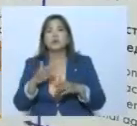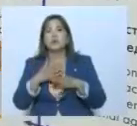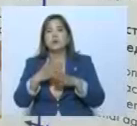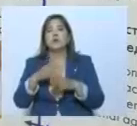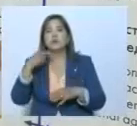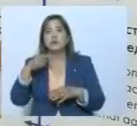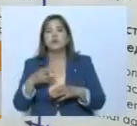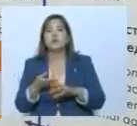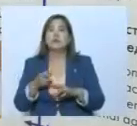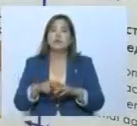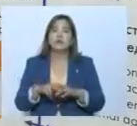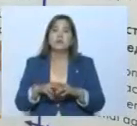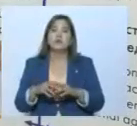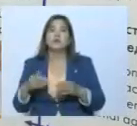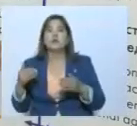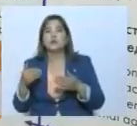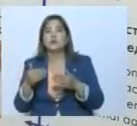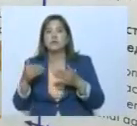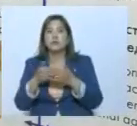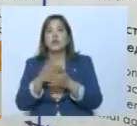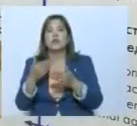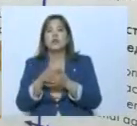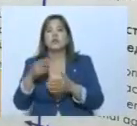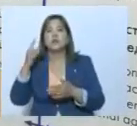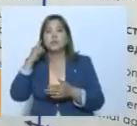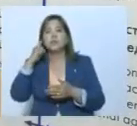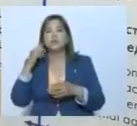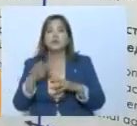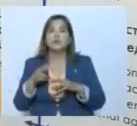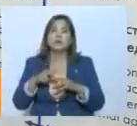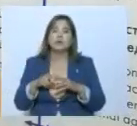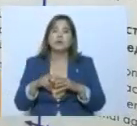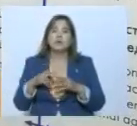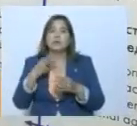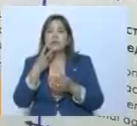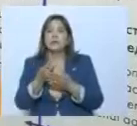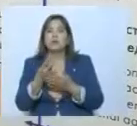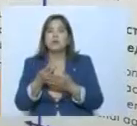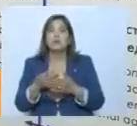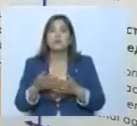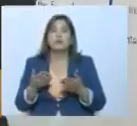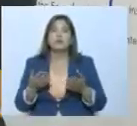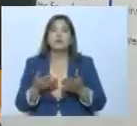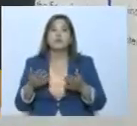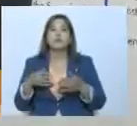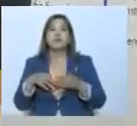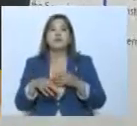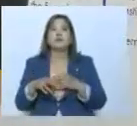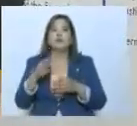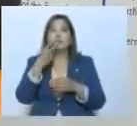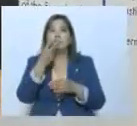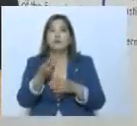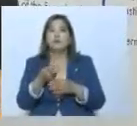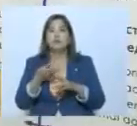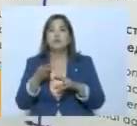мен жаңалықтардан естідім. Естіген бойда ЕГОВ-тан тіркелгенімді қарап, қаражат маған түскенін көрдім.